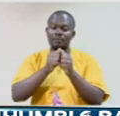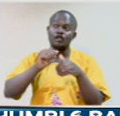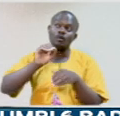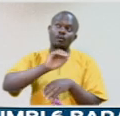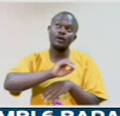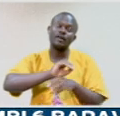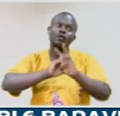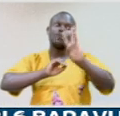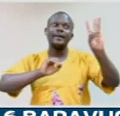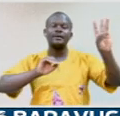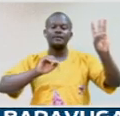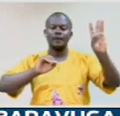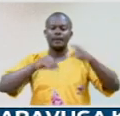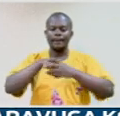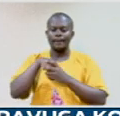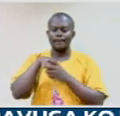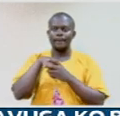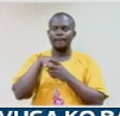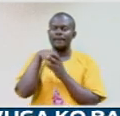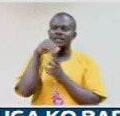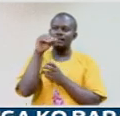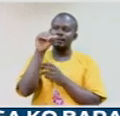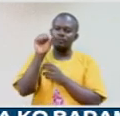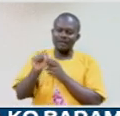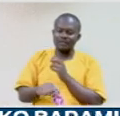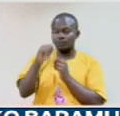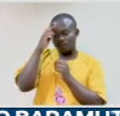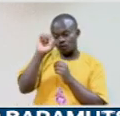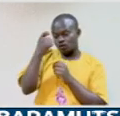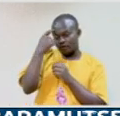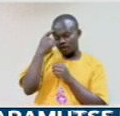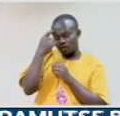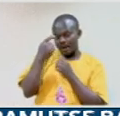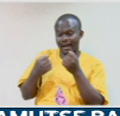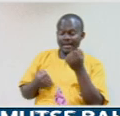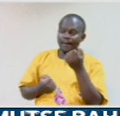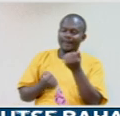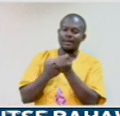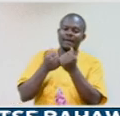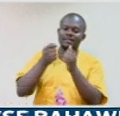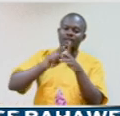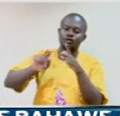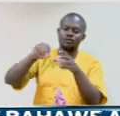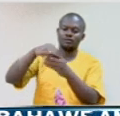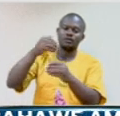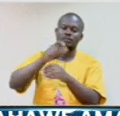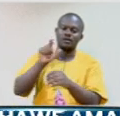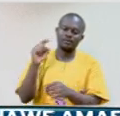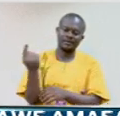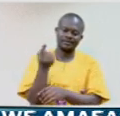n'uburengerazuba amajyepfo muribuka yuko guverinoma y'abatabazi yahungiyeyo nyuma y'icyumweru kimwe